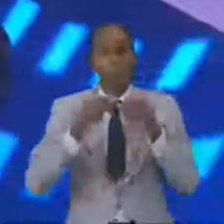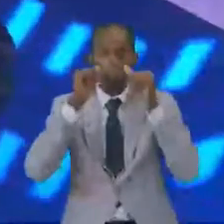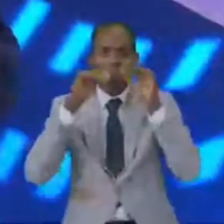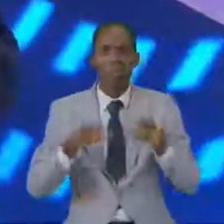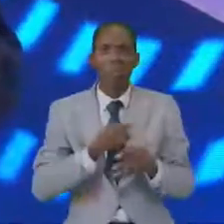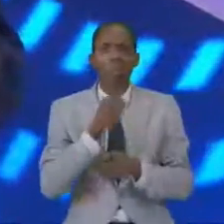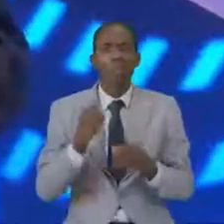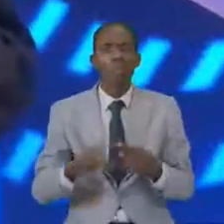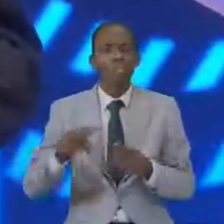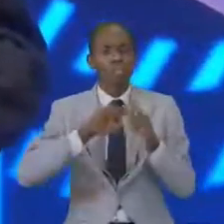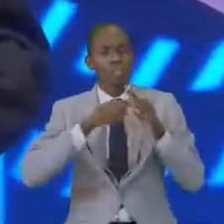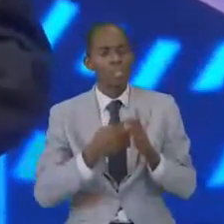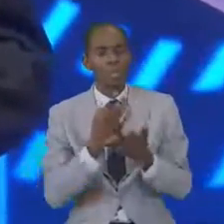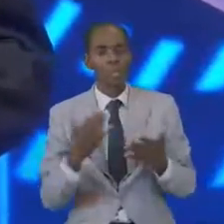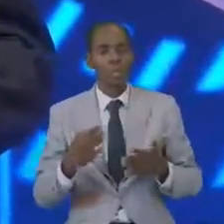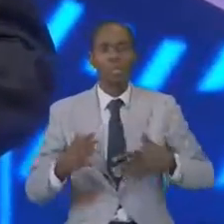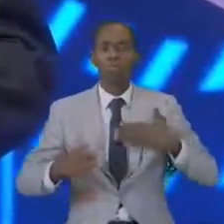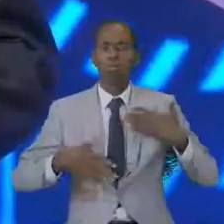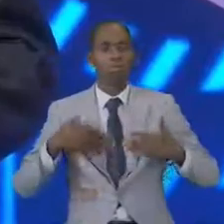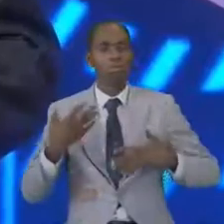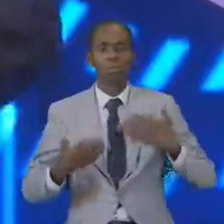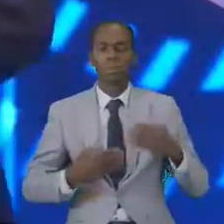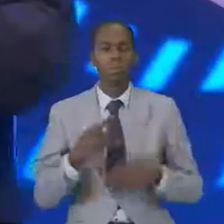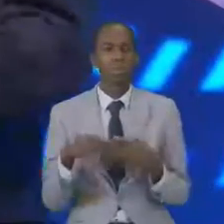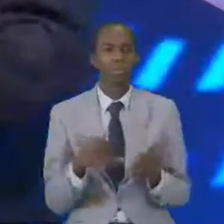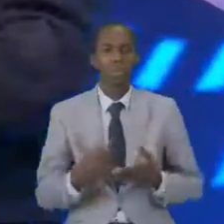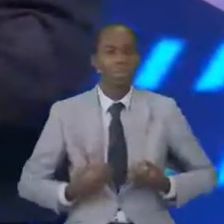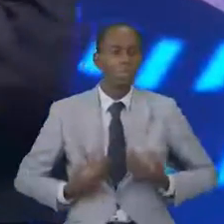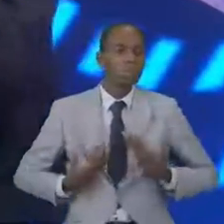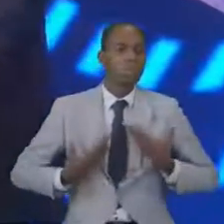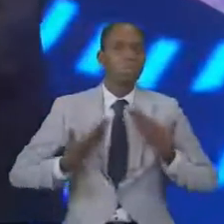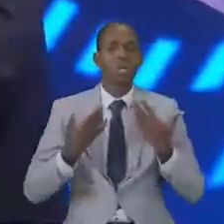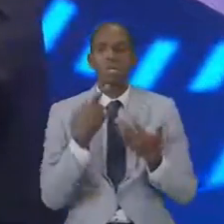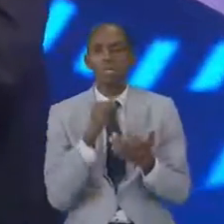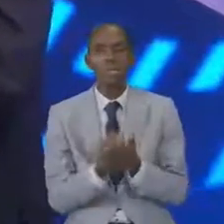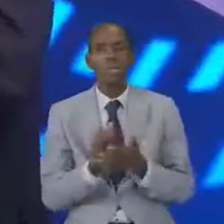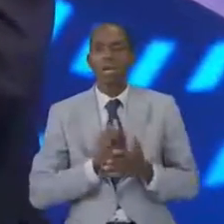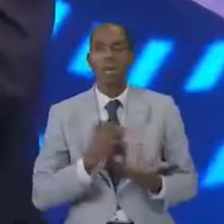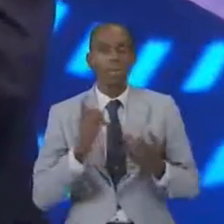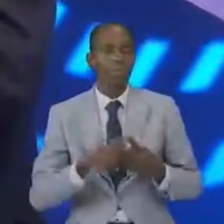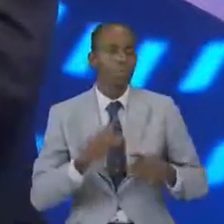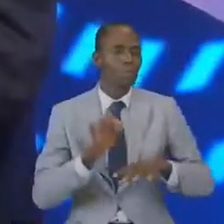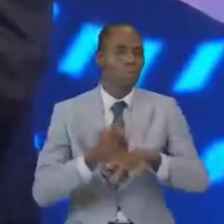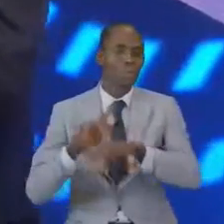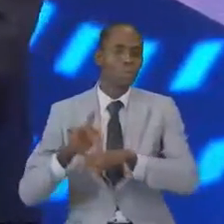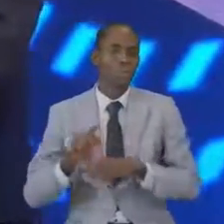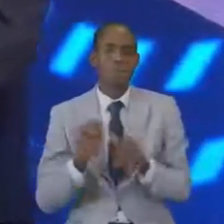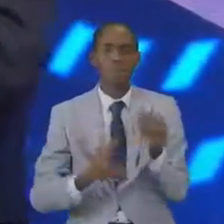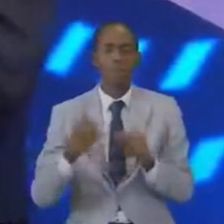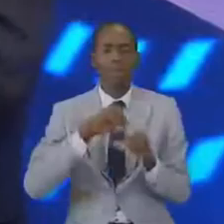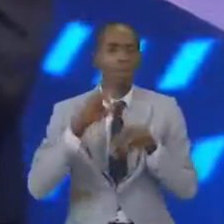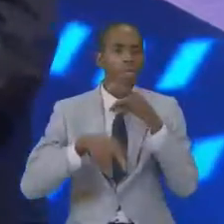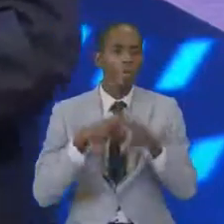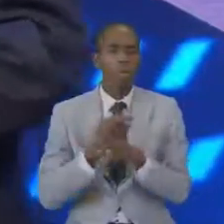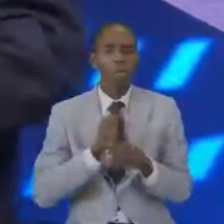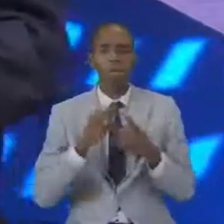la fille commence quelque chose avec enthousiasme excité son content et tu dis ah je veux toucher tout le monde dans le monde je